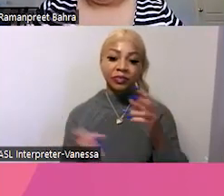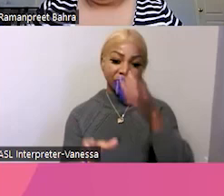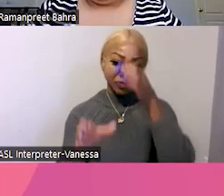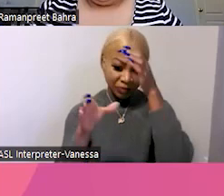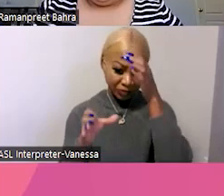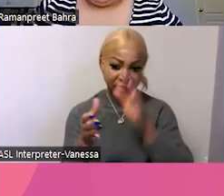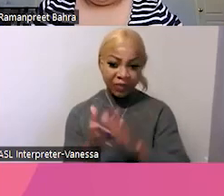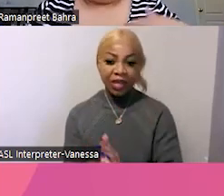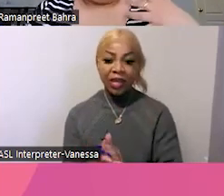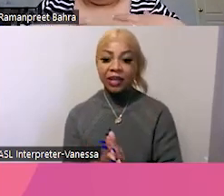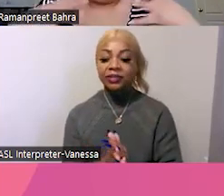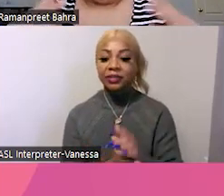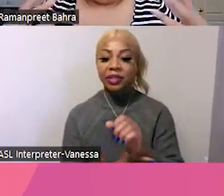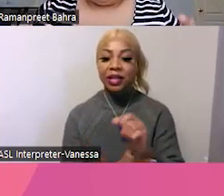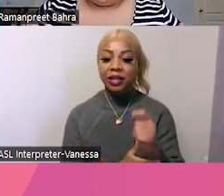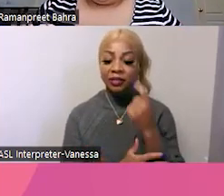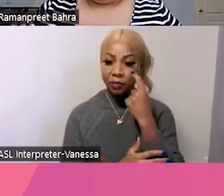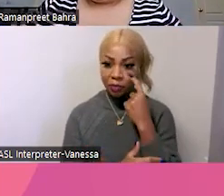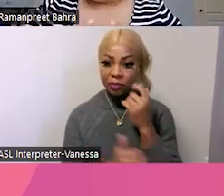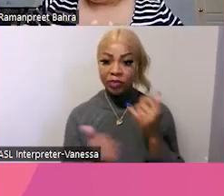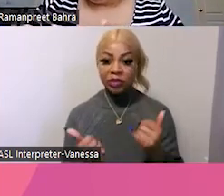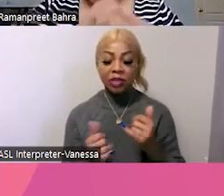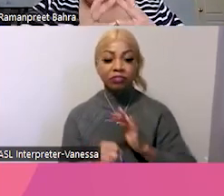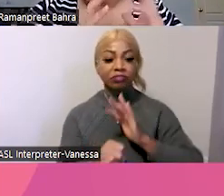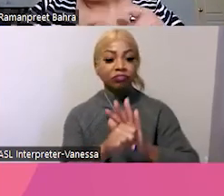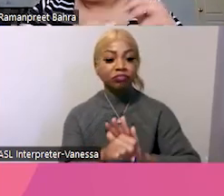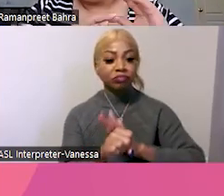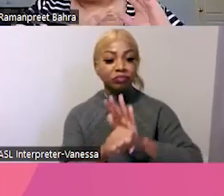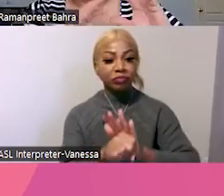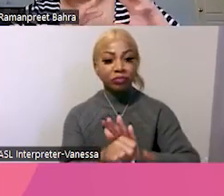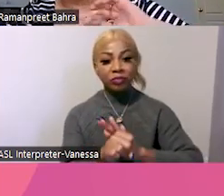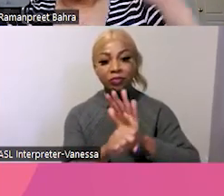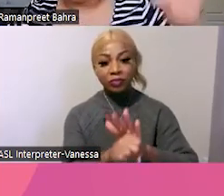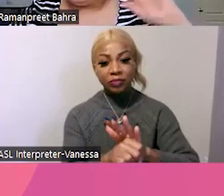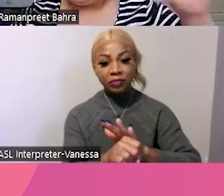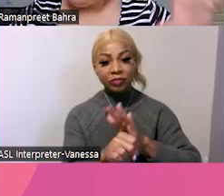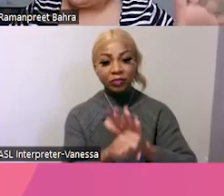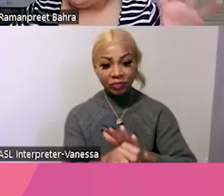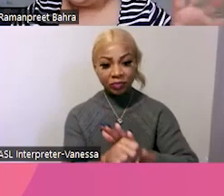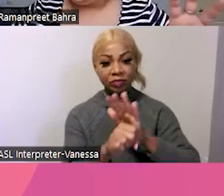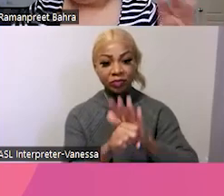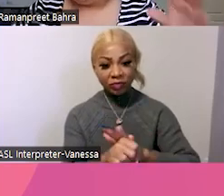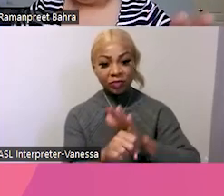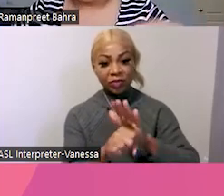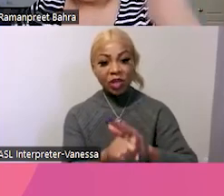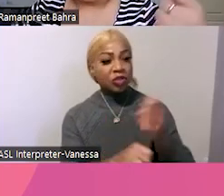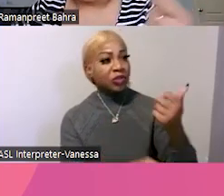vise donc un certain témoignage vivant et